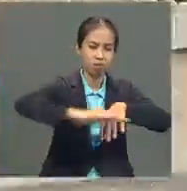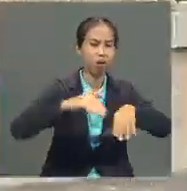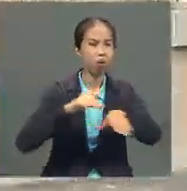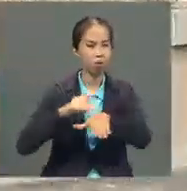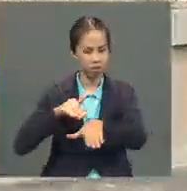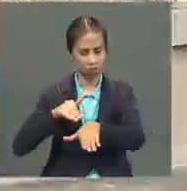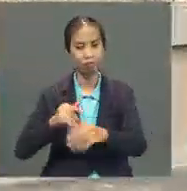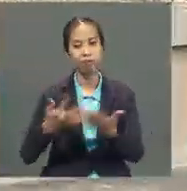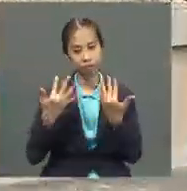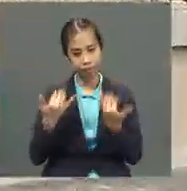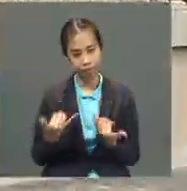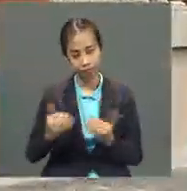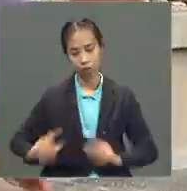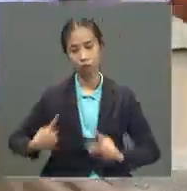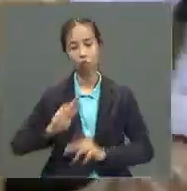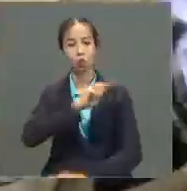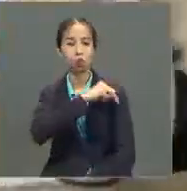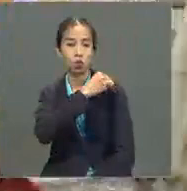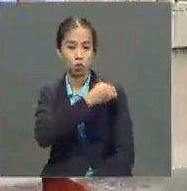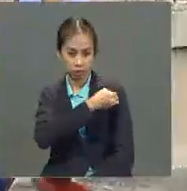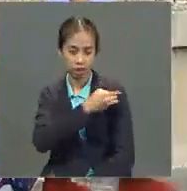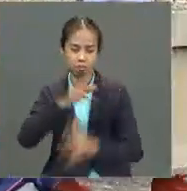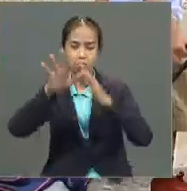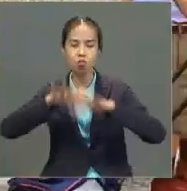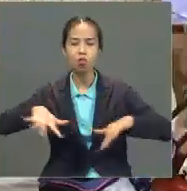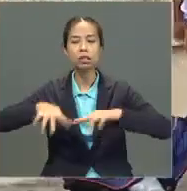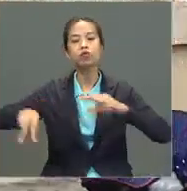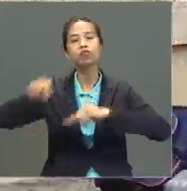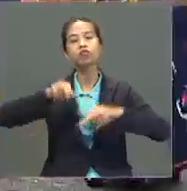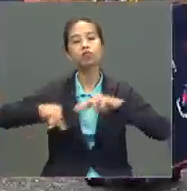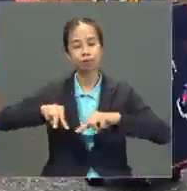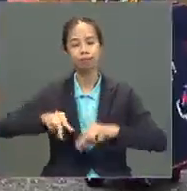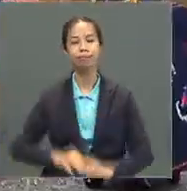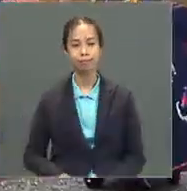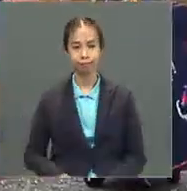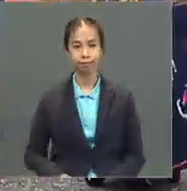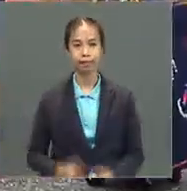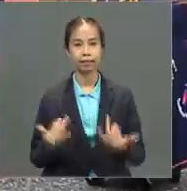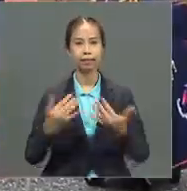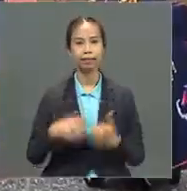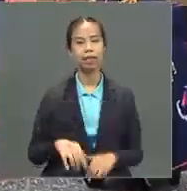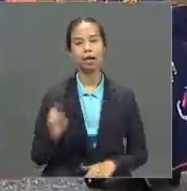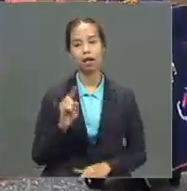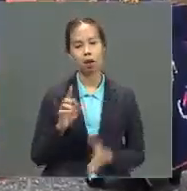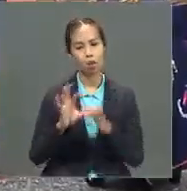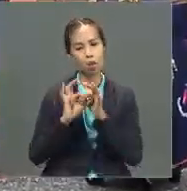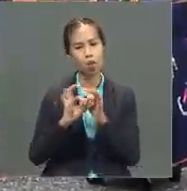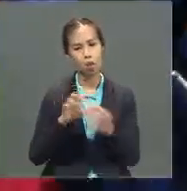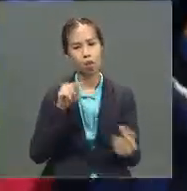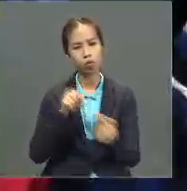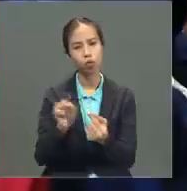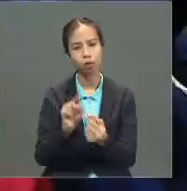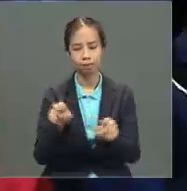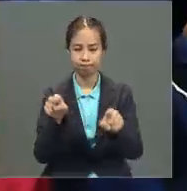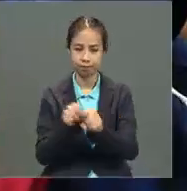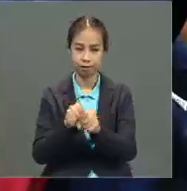การด้านสาธารณสุขของโรงเรียนต่างๆเนี่ยยังคงเป็นไปตามปกติสิ่งที่นายกรัฐมนตรีห่วงใยก็คือเรื่องของการลงทะเบียน